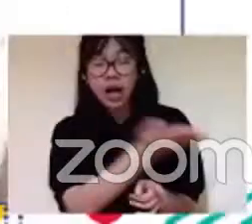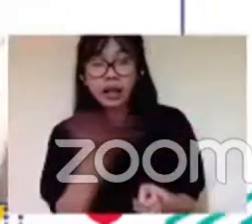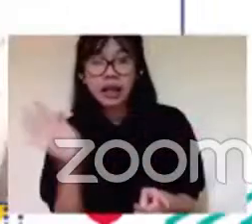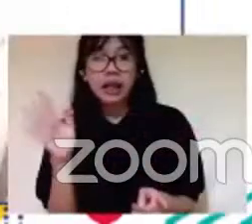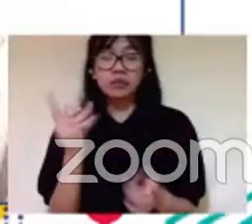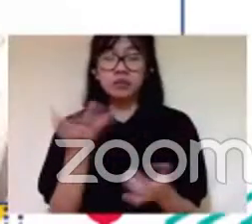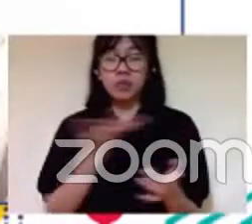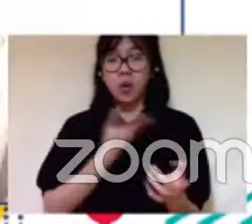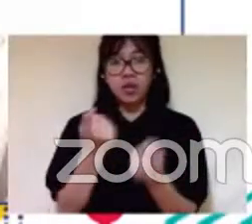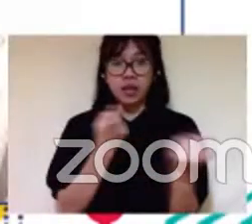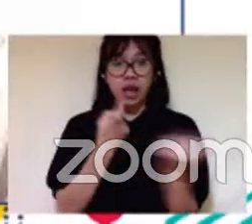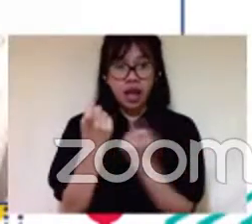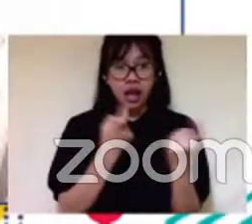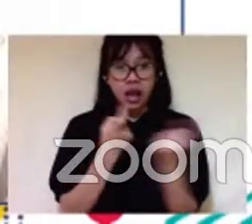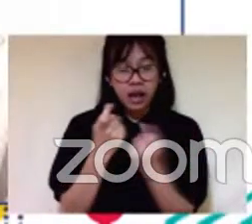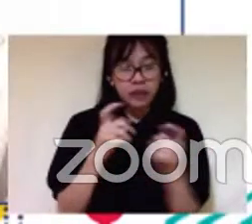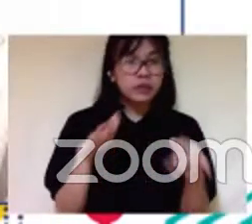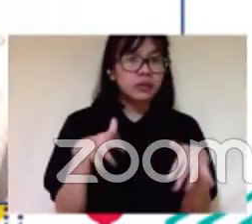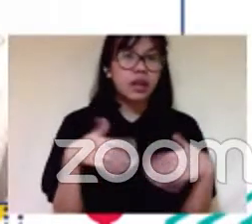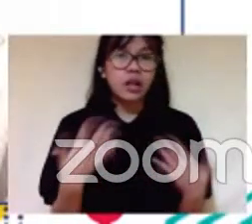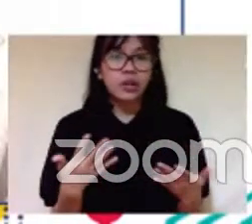ada concern terhadap